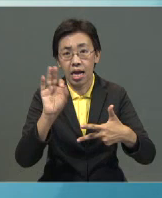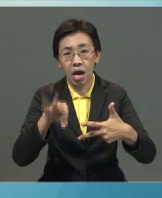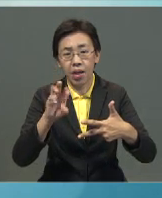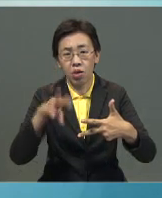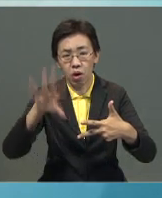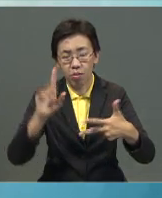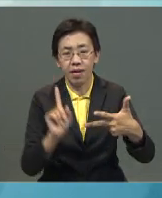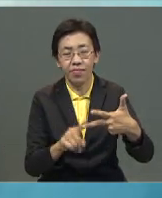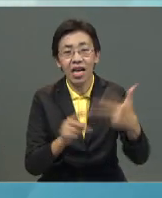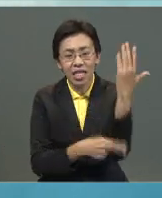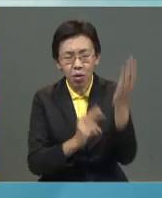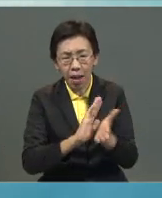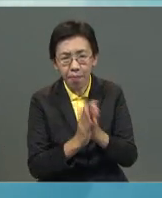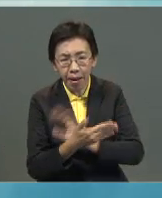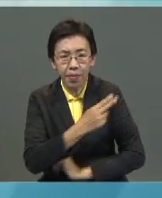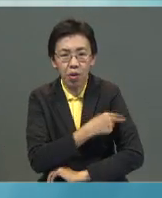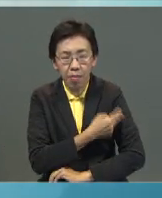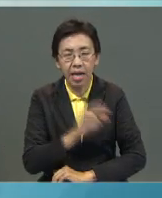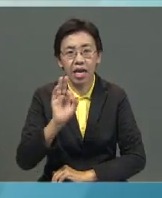Horsewith a 9007